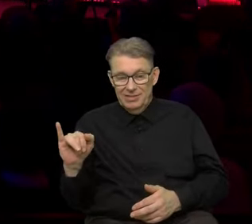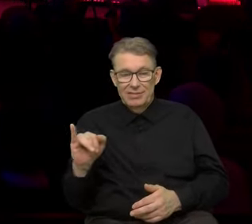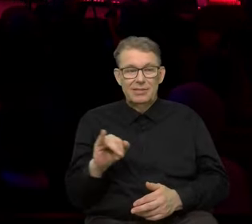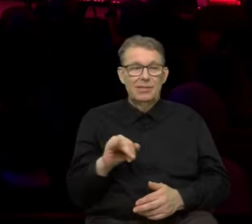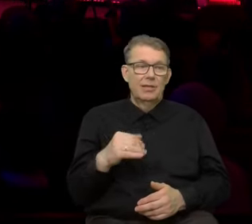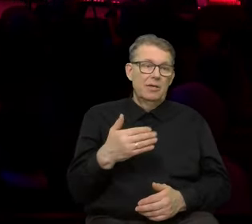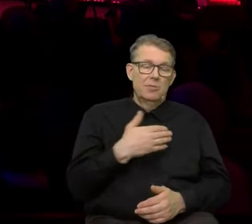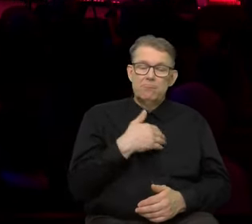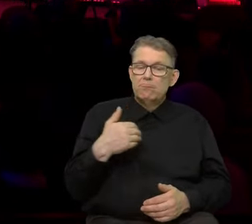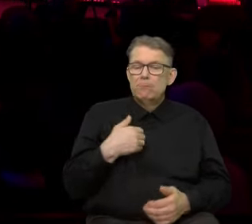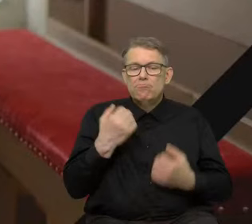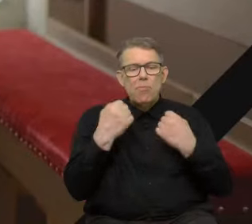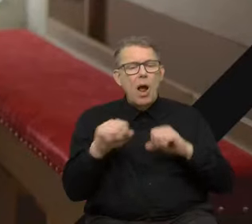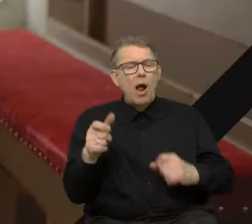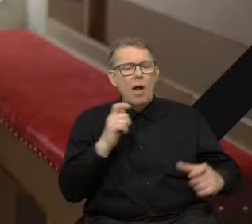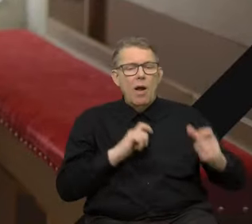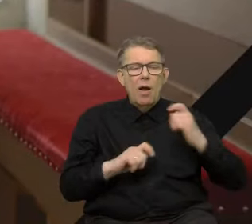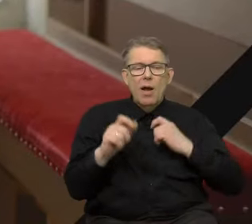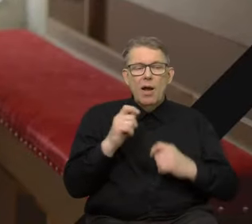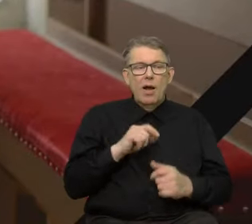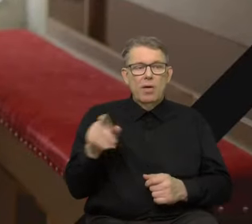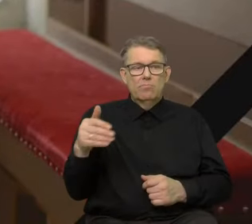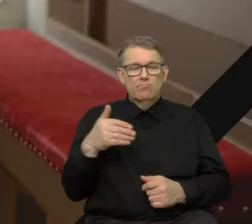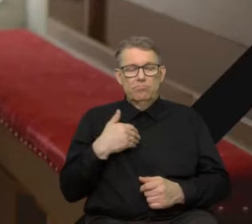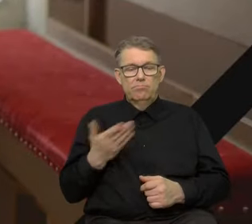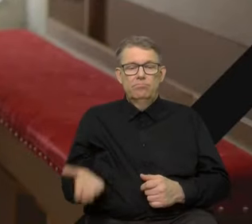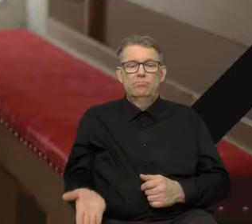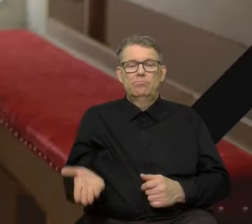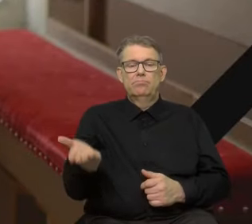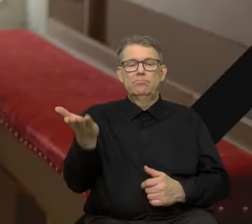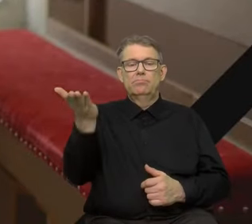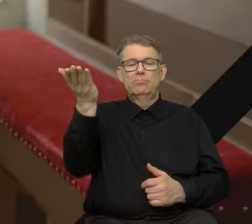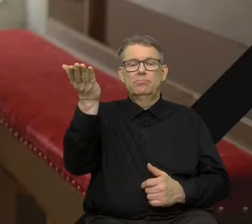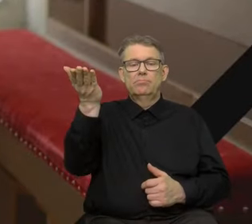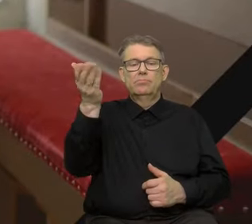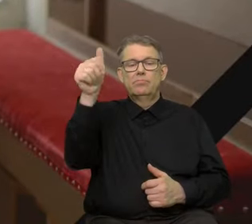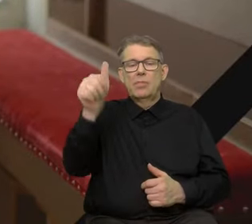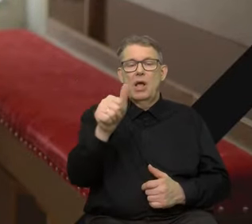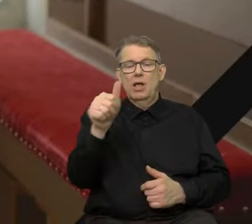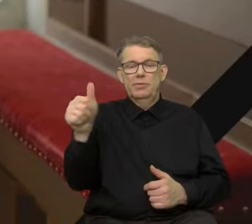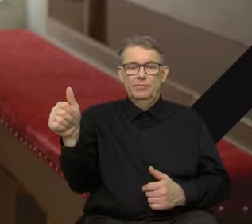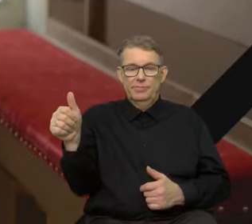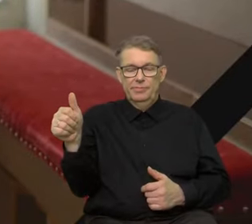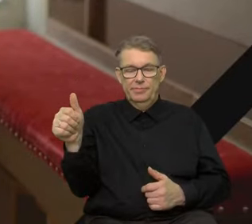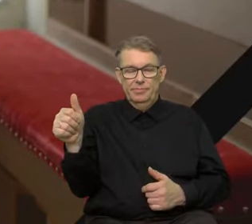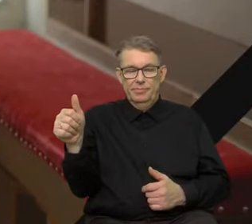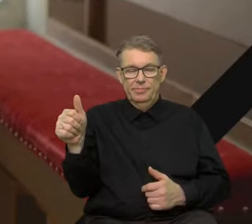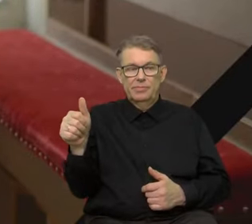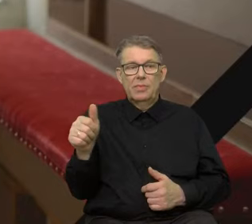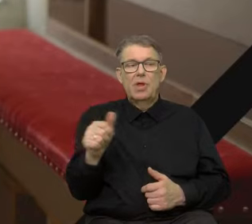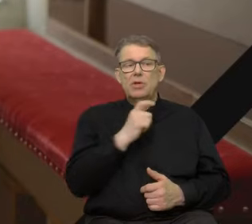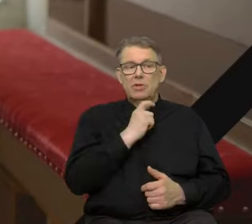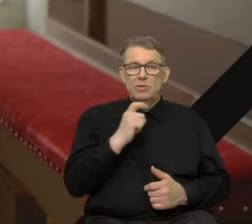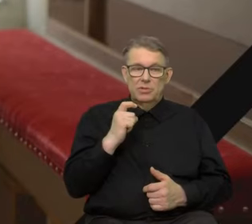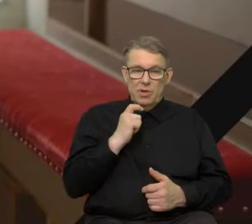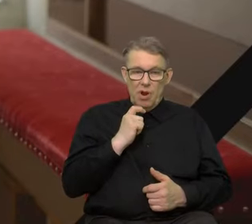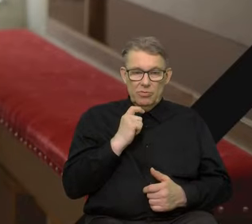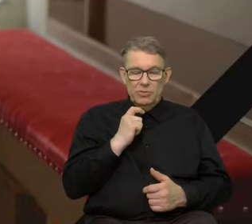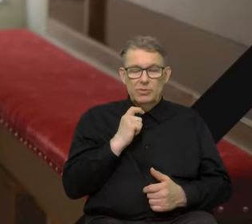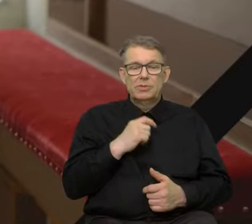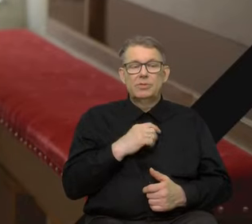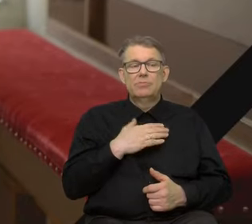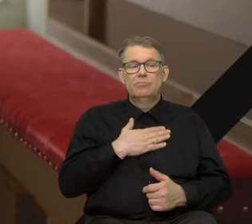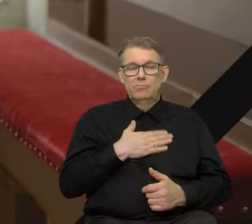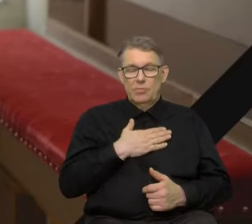że ksiądz Michał został wyniesiony na ołtarze. Mówimy, błogosławiony